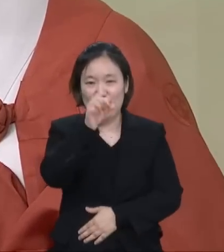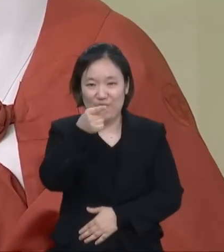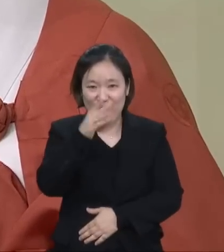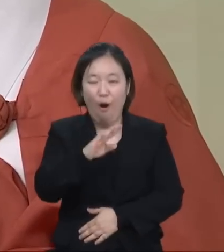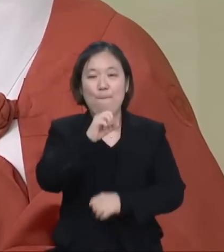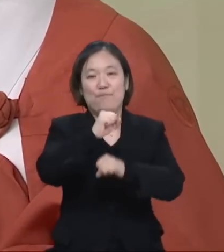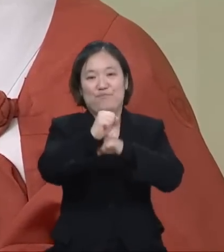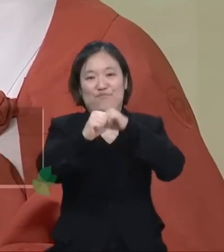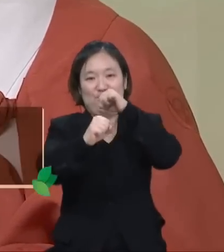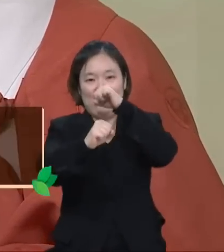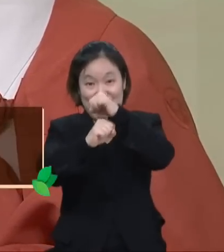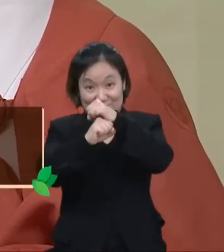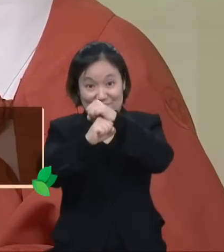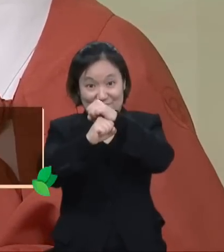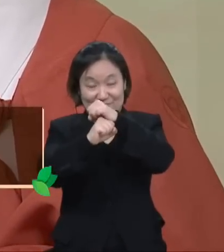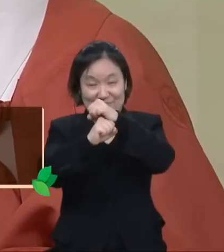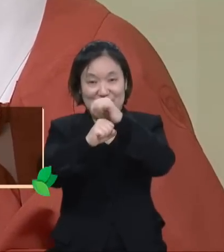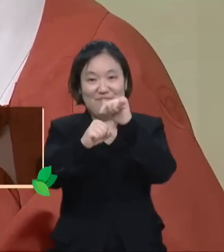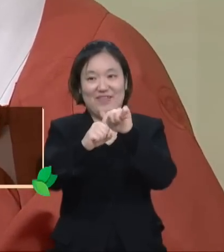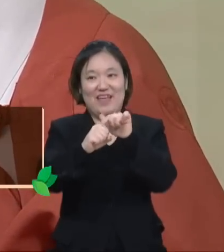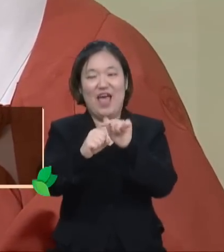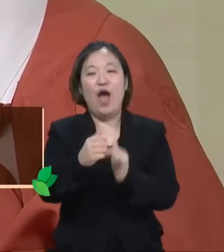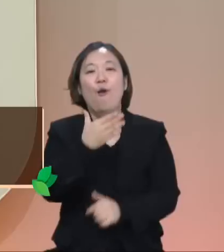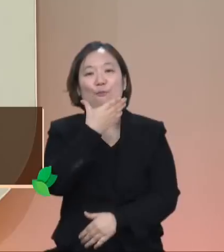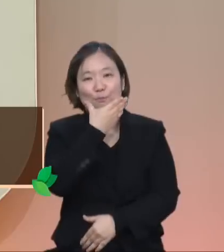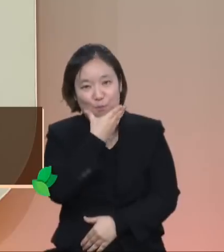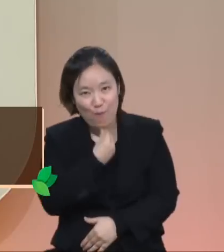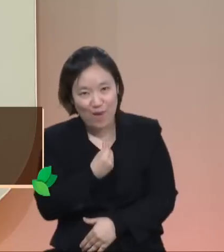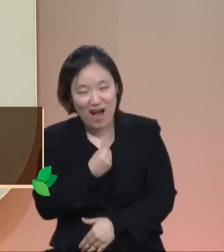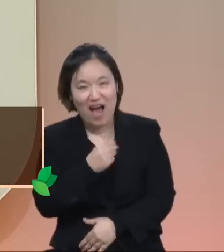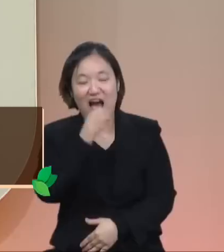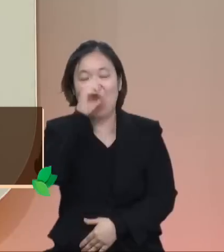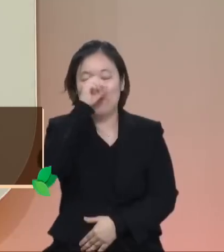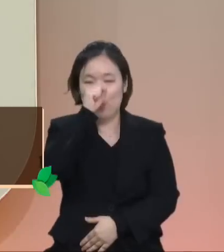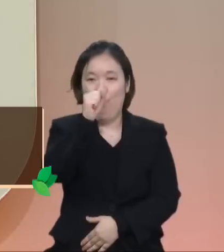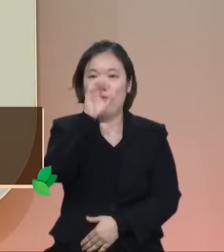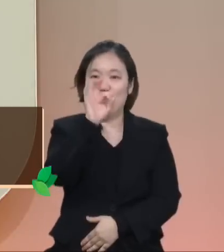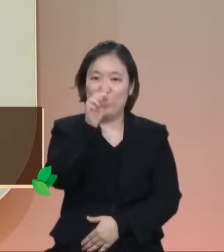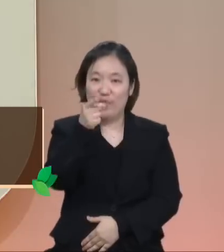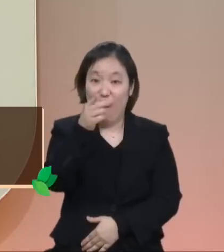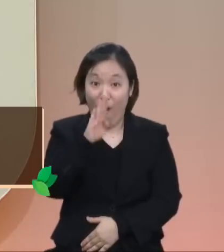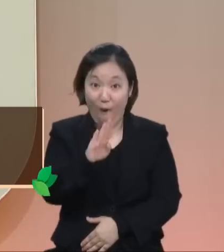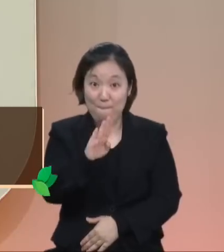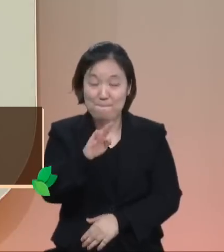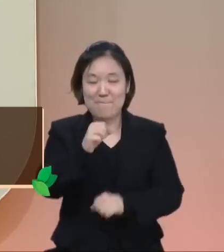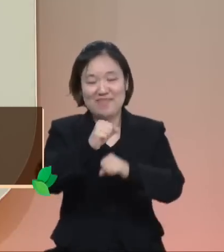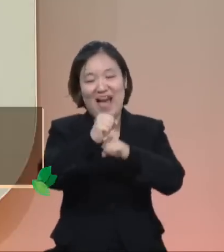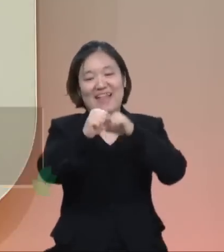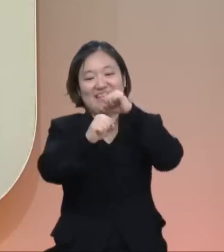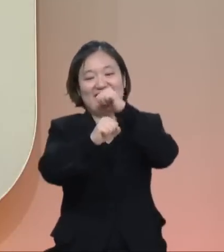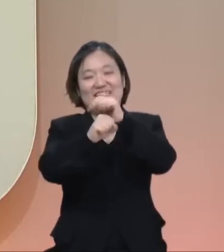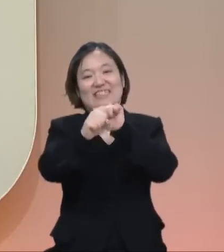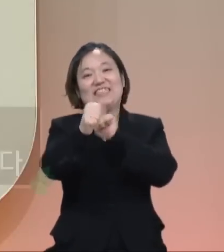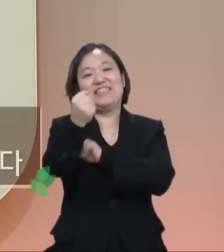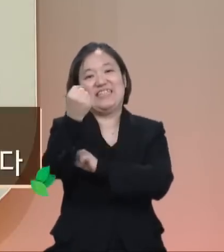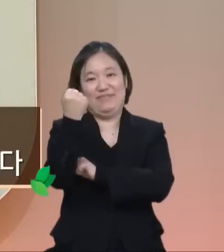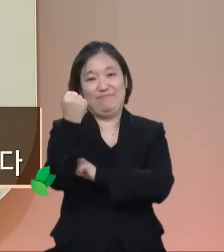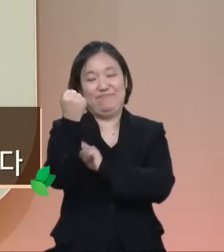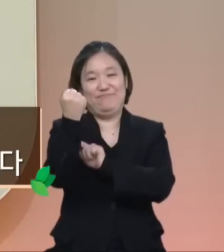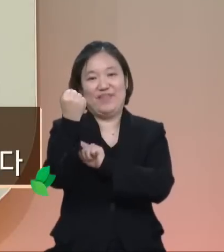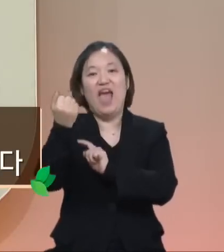공덕을 쌓으십시오 복과 선업과 공덕의 힘이 여러분들을